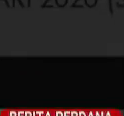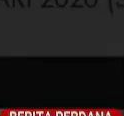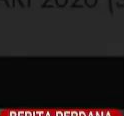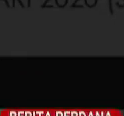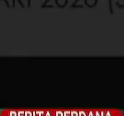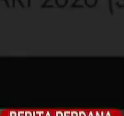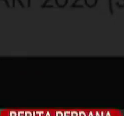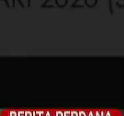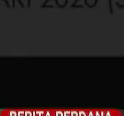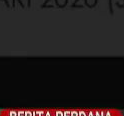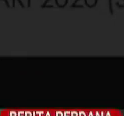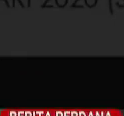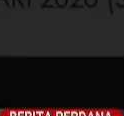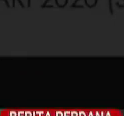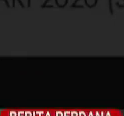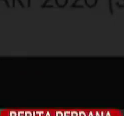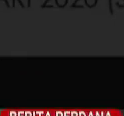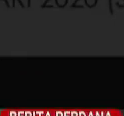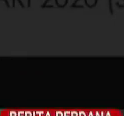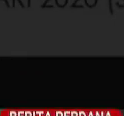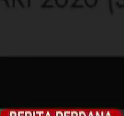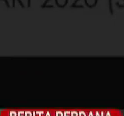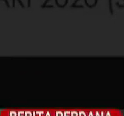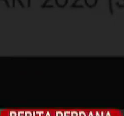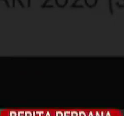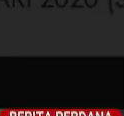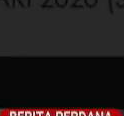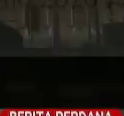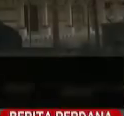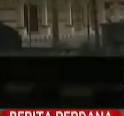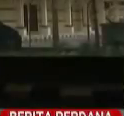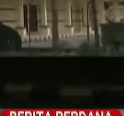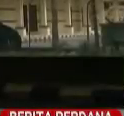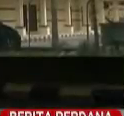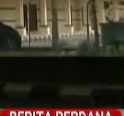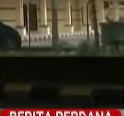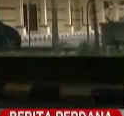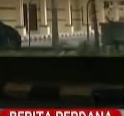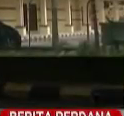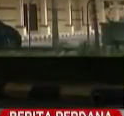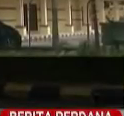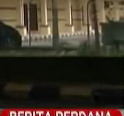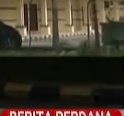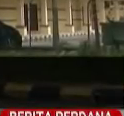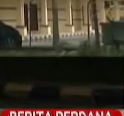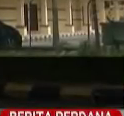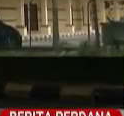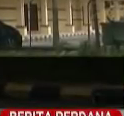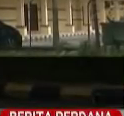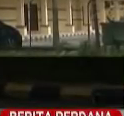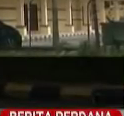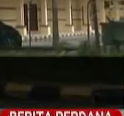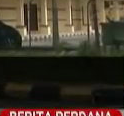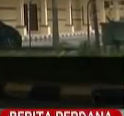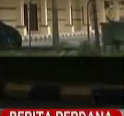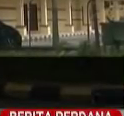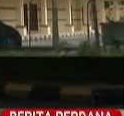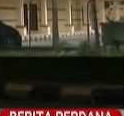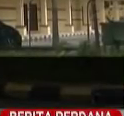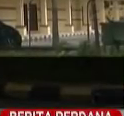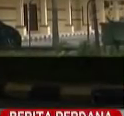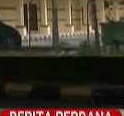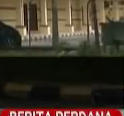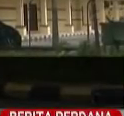Proses penamaan calon bagi PRK Parlimen Kimanis akan diadakan di Dewan Datuk Seri Panglima Haji Mohamad Dun Banyan